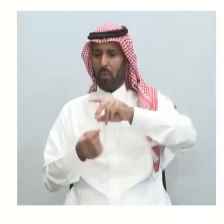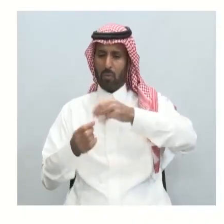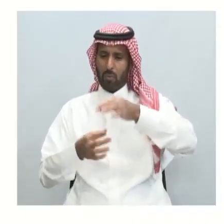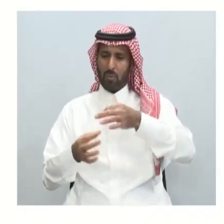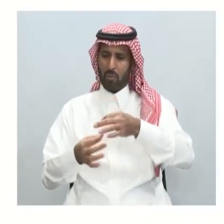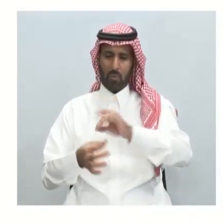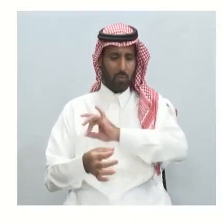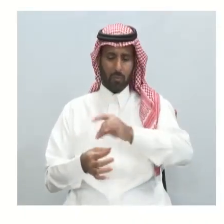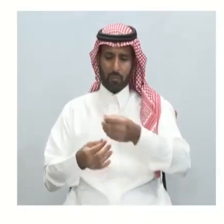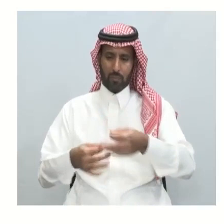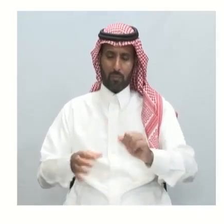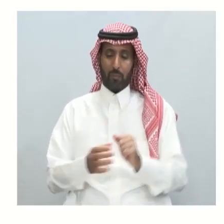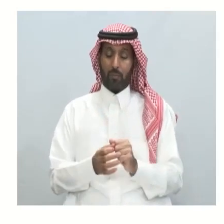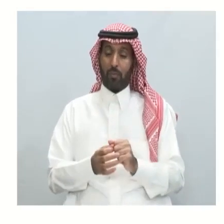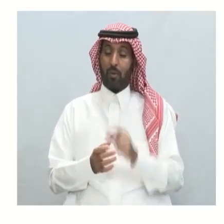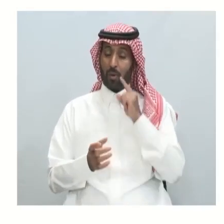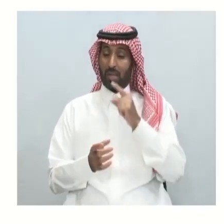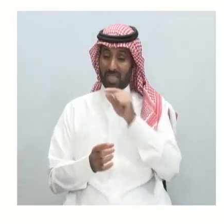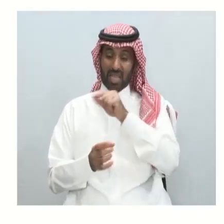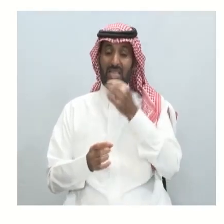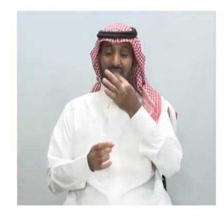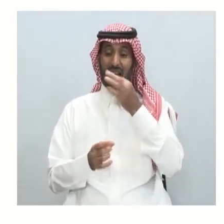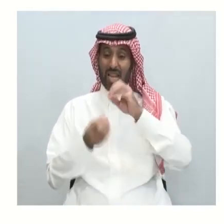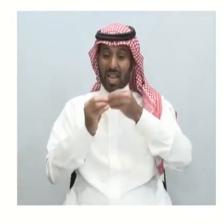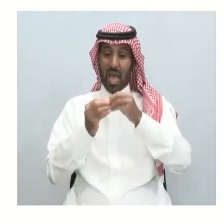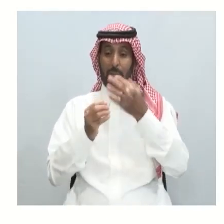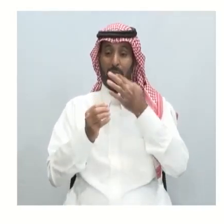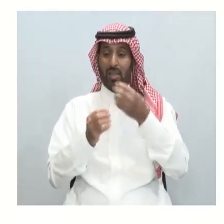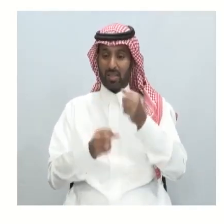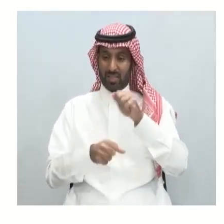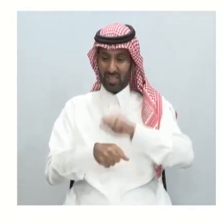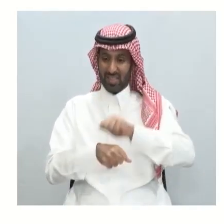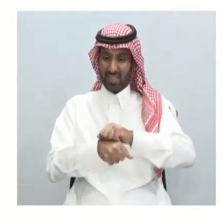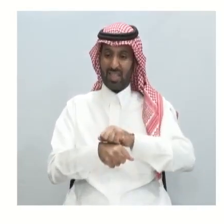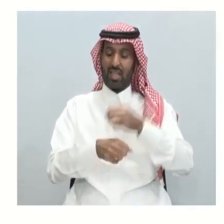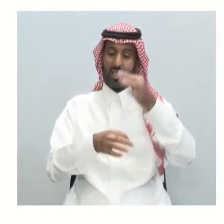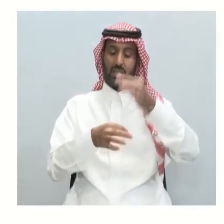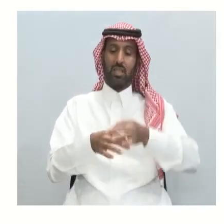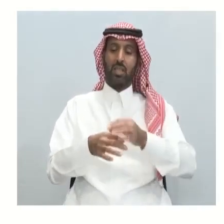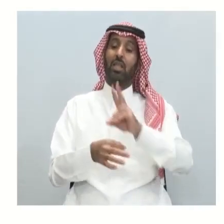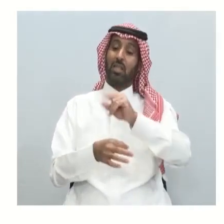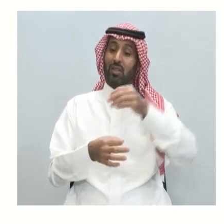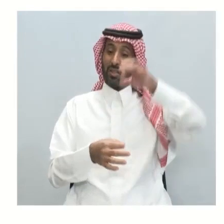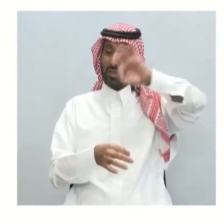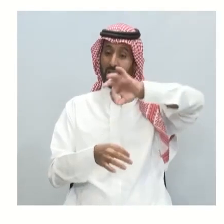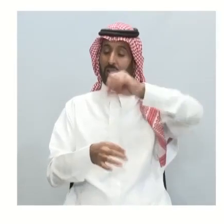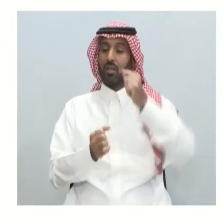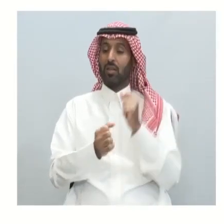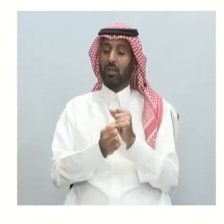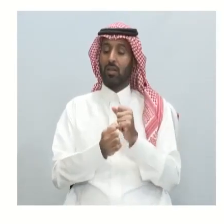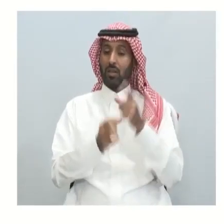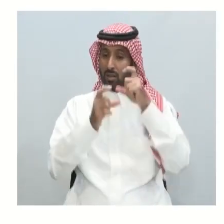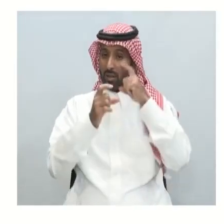الابيض كلهم ماده صلبه وتقريبا مثل البودره الان موجوده في